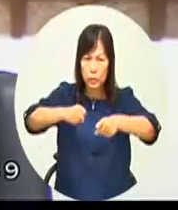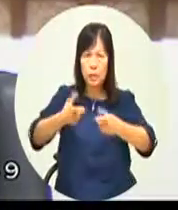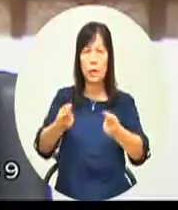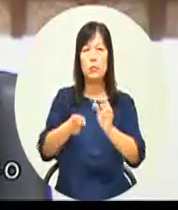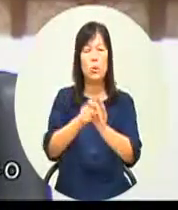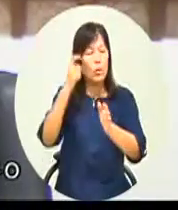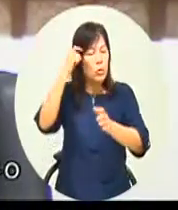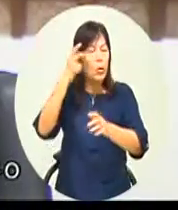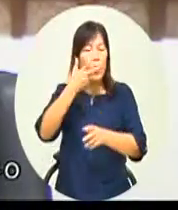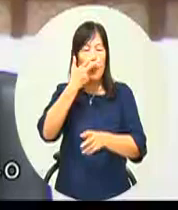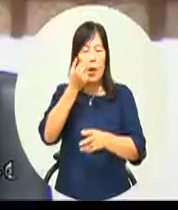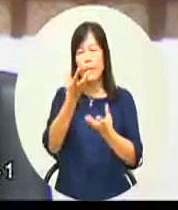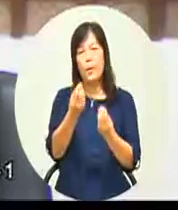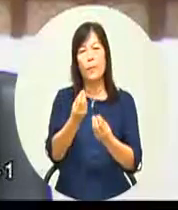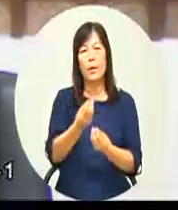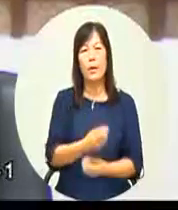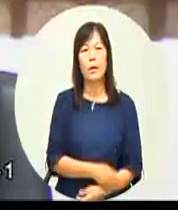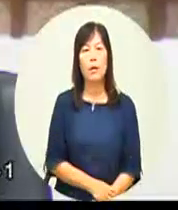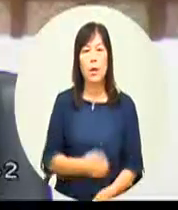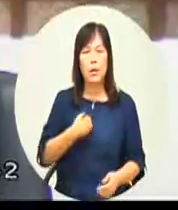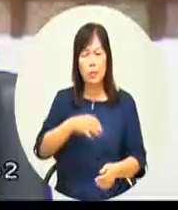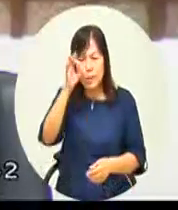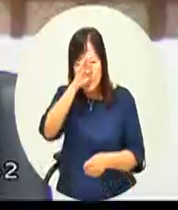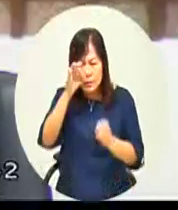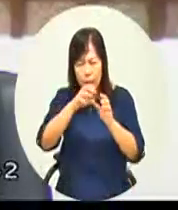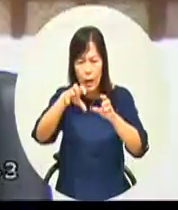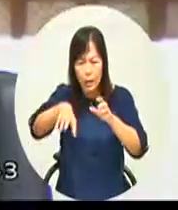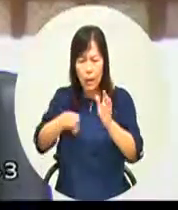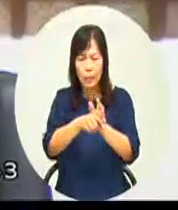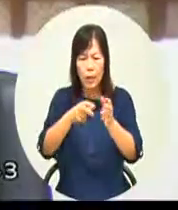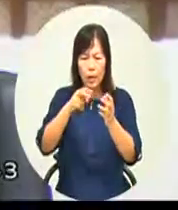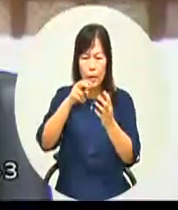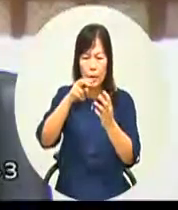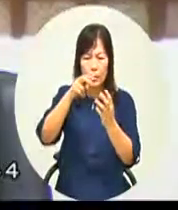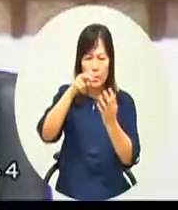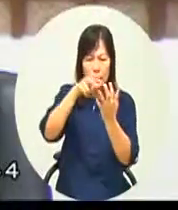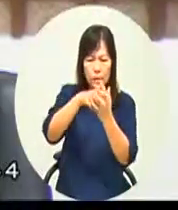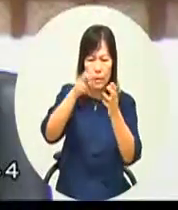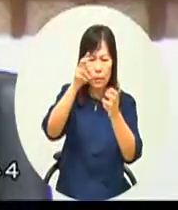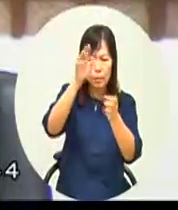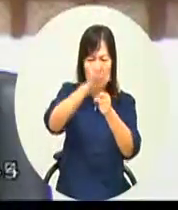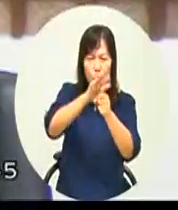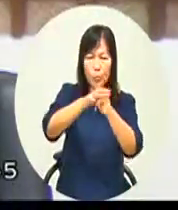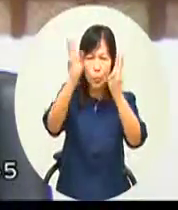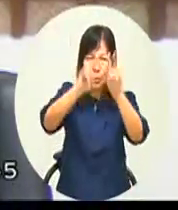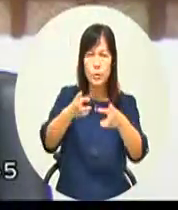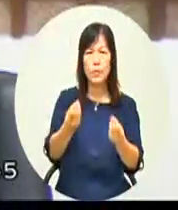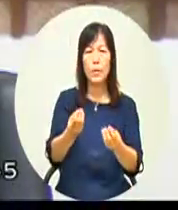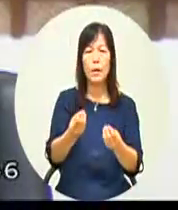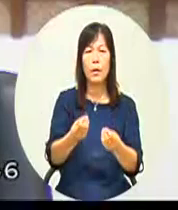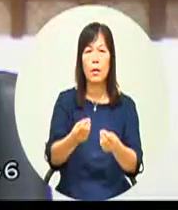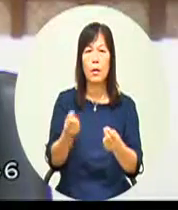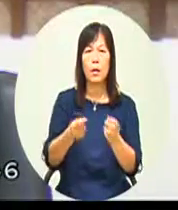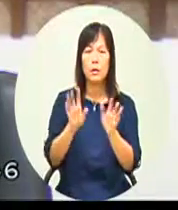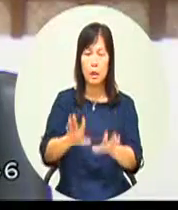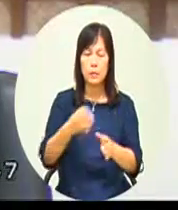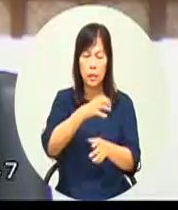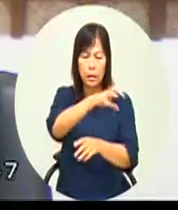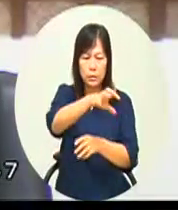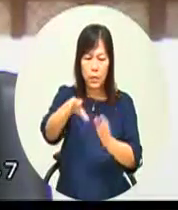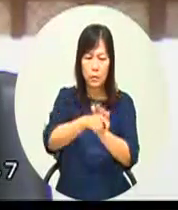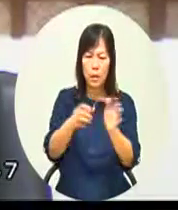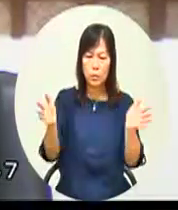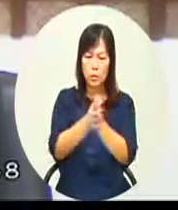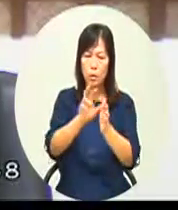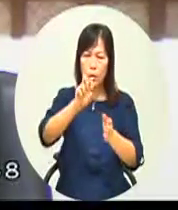很不方便啦，其实我们是找不到站通去充电的啦，譬如说我们现在的站可能有